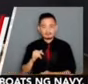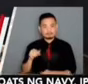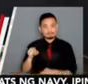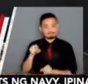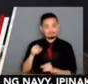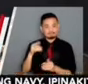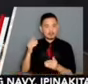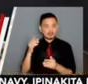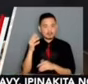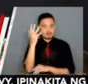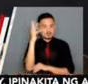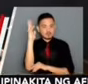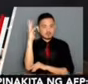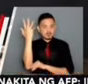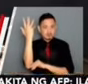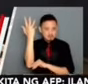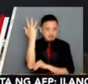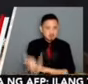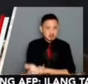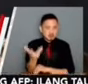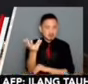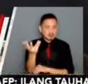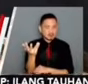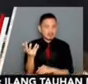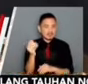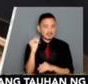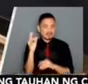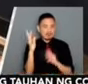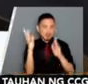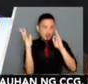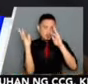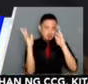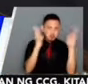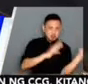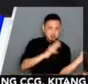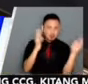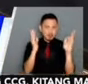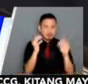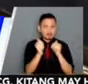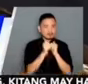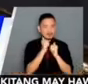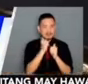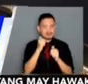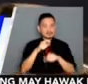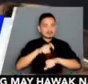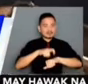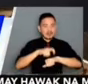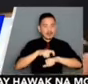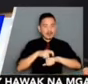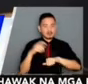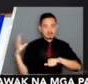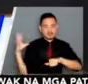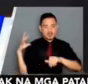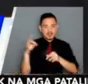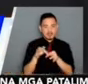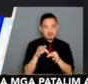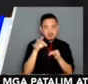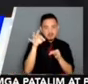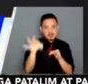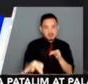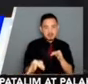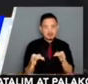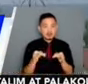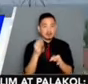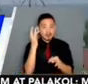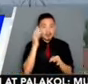linya it takes a while to really put up the lines again Maghihintay ka muna hal may bumaha Maghihintay ka muna ding humupa yung